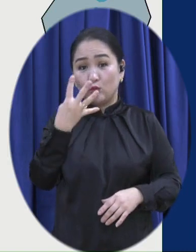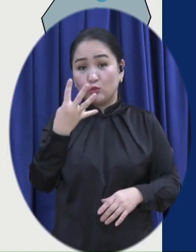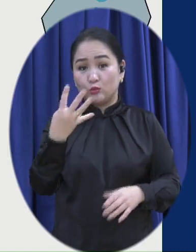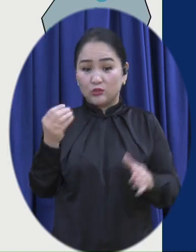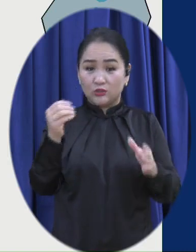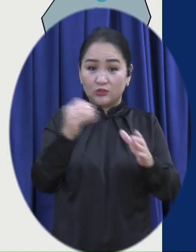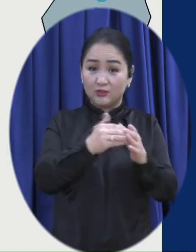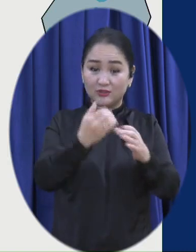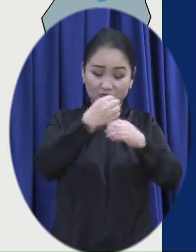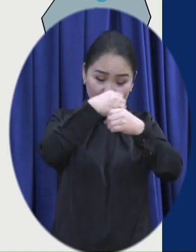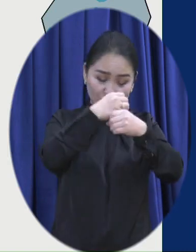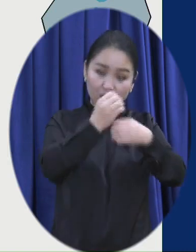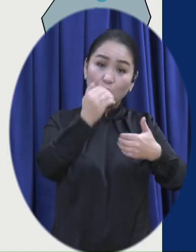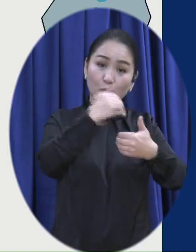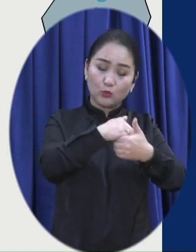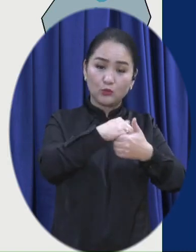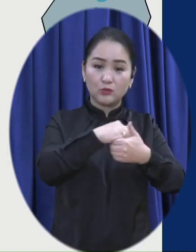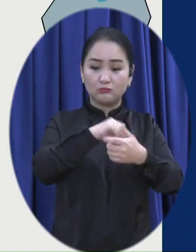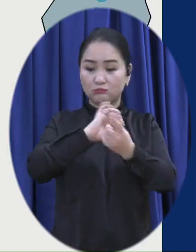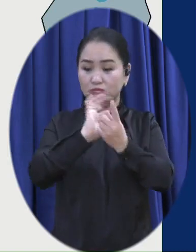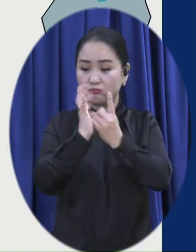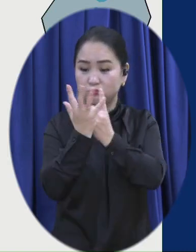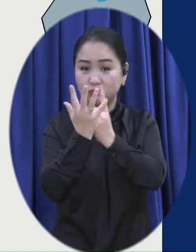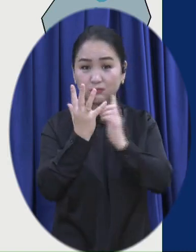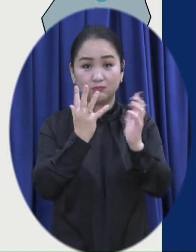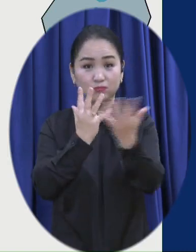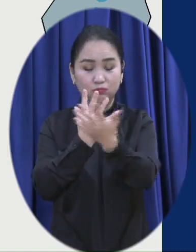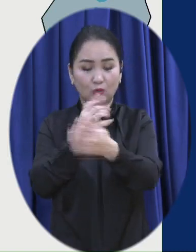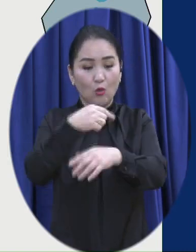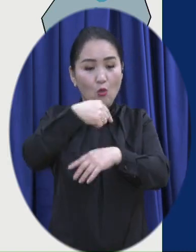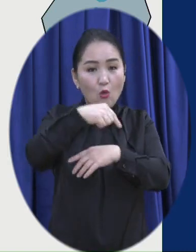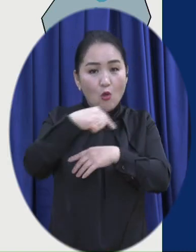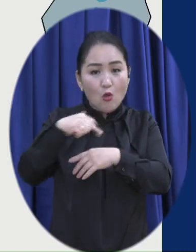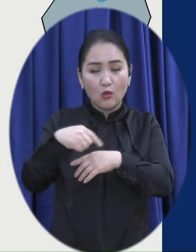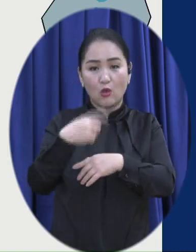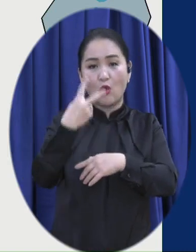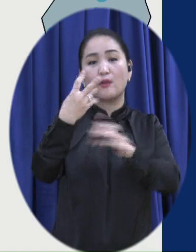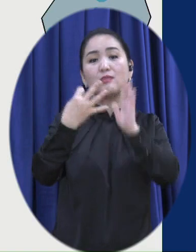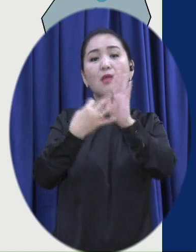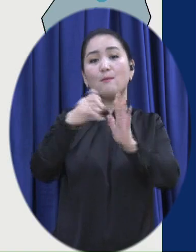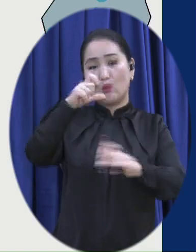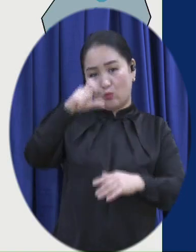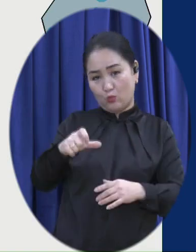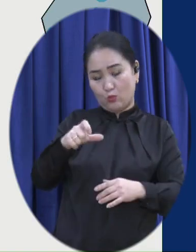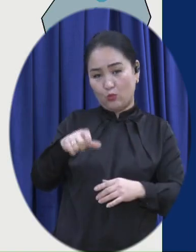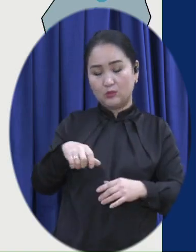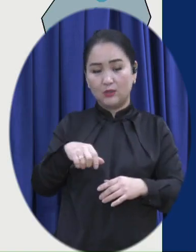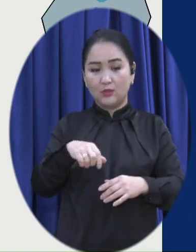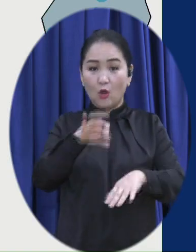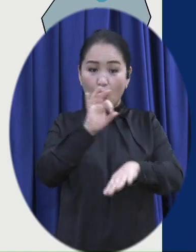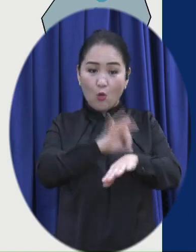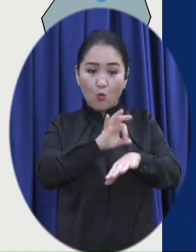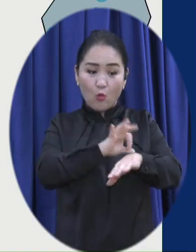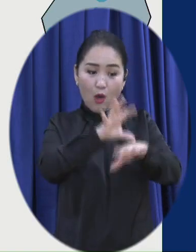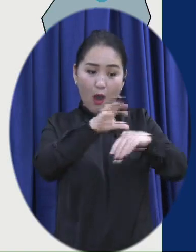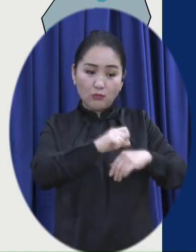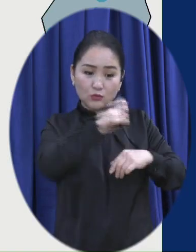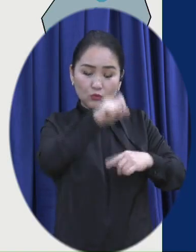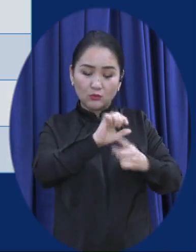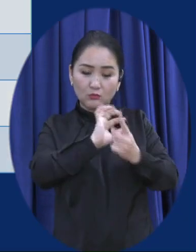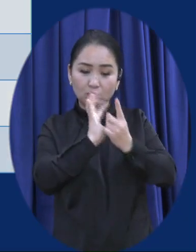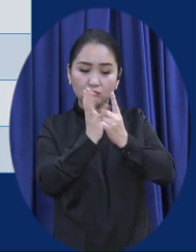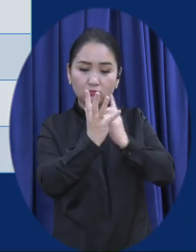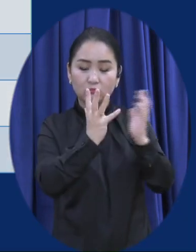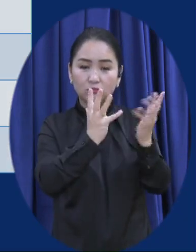хүмүүсийн хэтэрхий ойрын хавдтал учраас бид нар бас оруулж байгаа 28 хүн байна. Тэгээд ер нь бол батлагдсан тохиолдлын ойрын хавдлуудыг бас